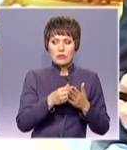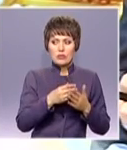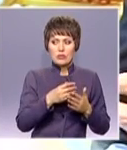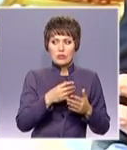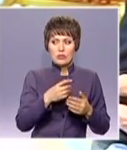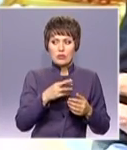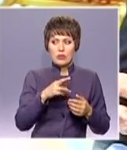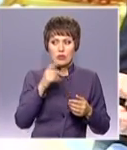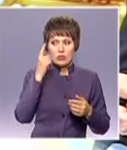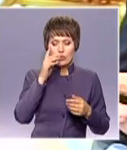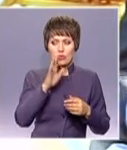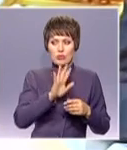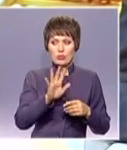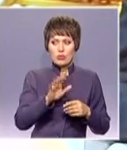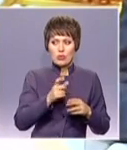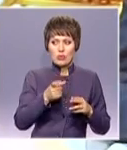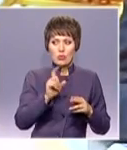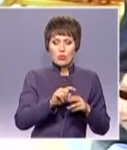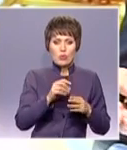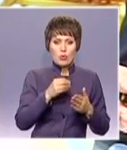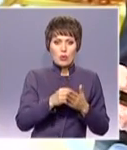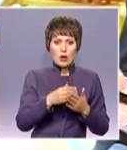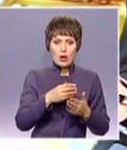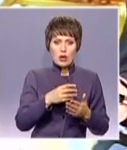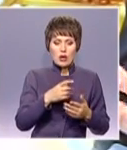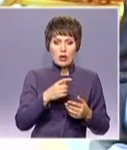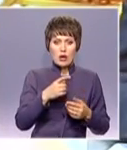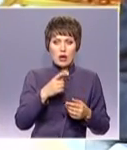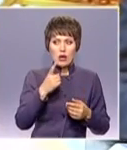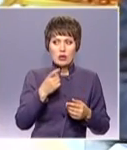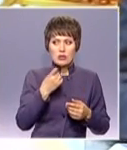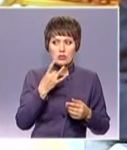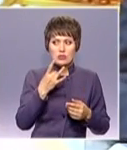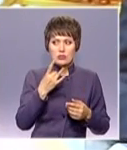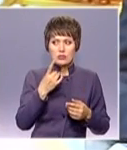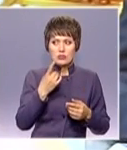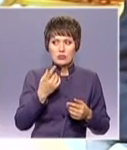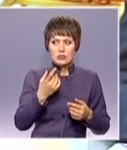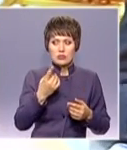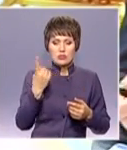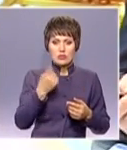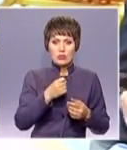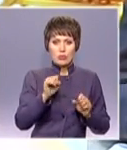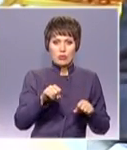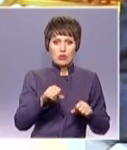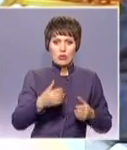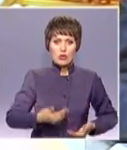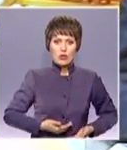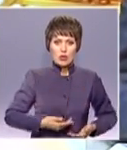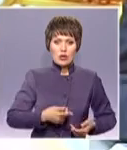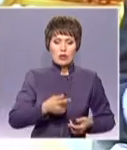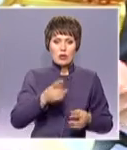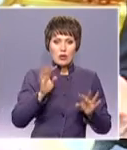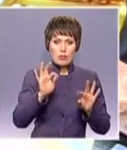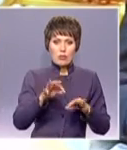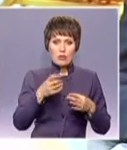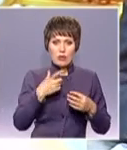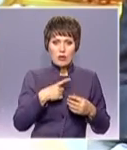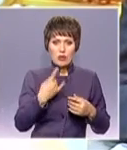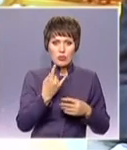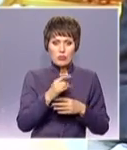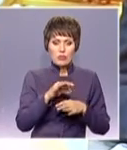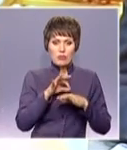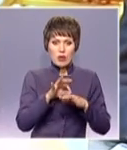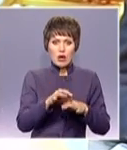Я не думаю, что у этих хумбатыкин, ну, раз в неделю, я думаю, любой житель может позволить себе сводить